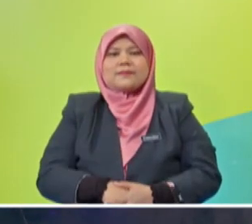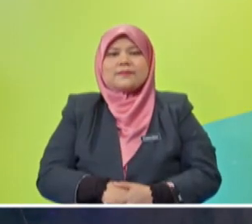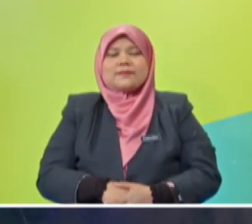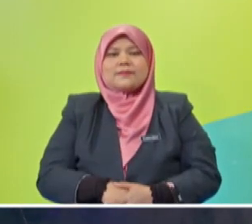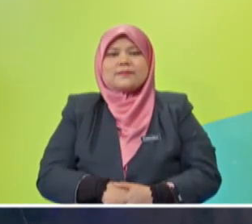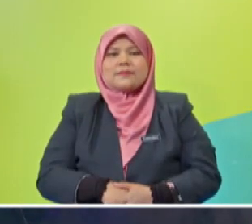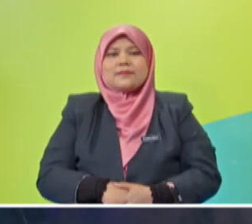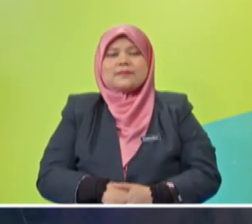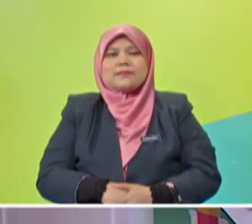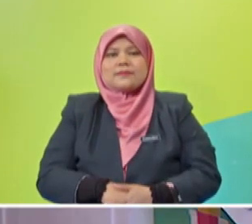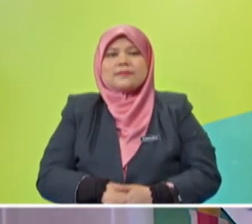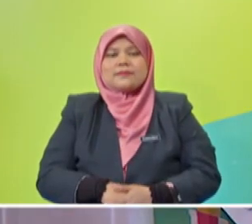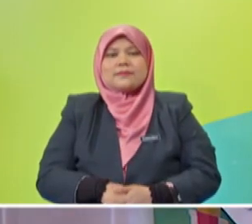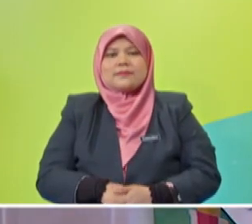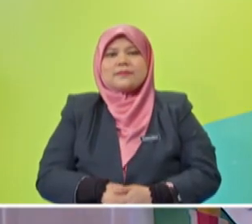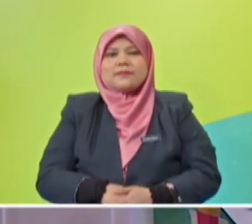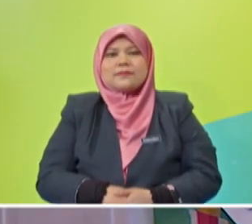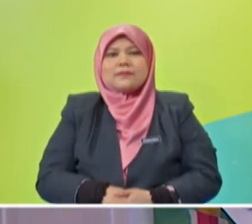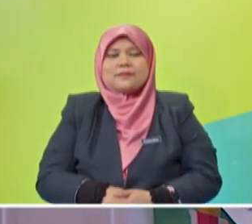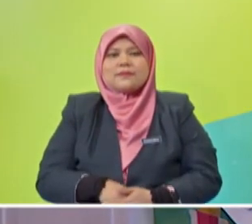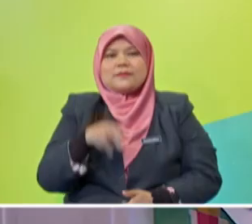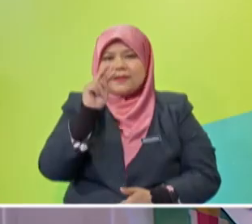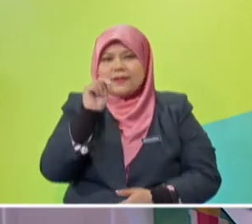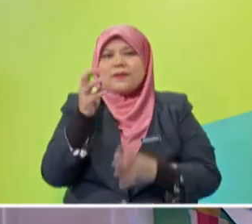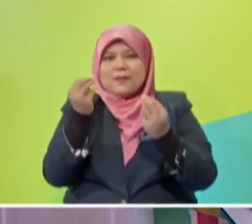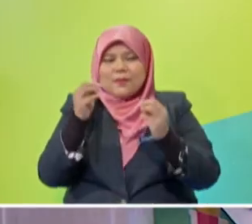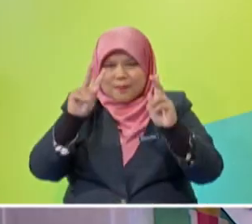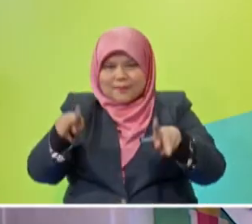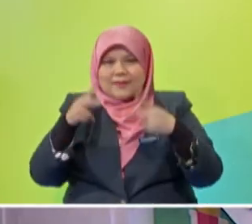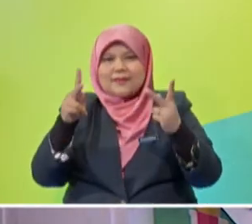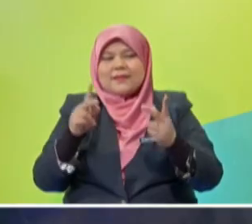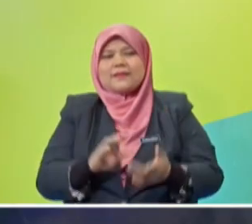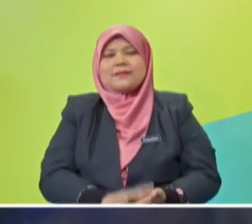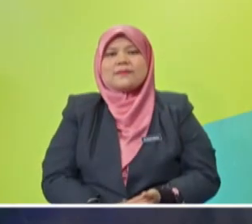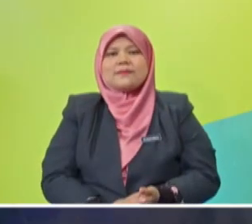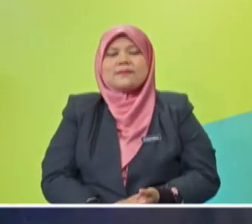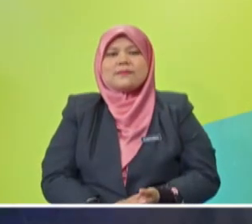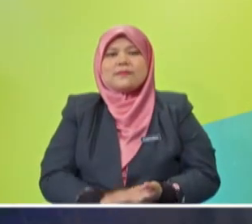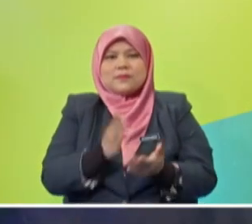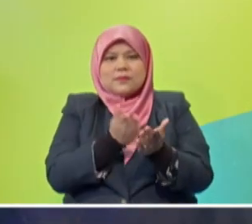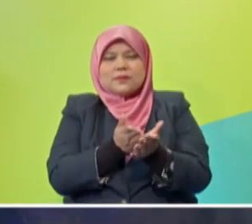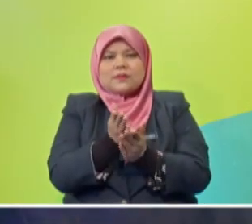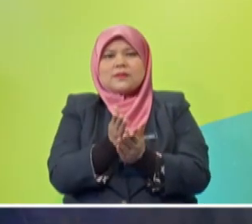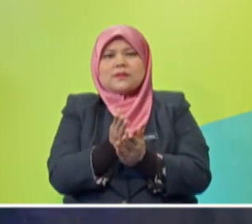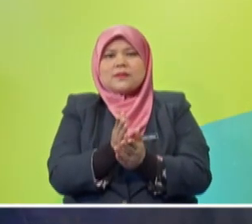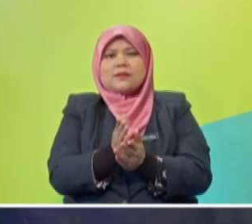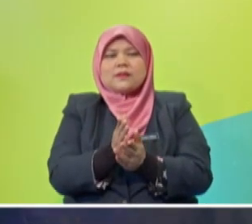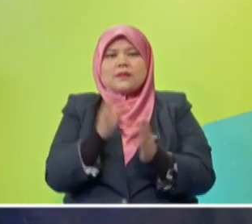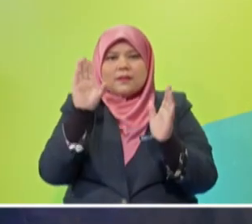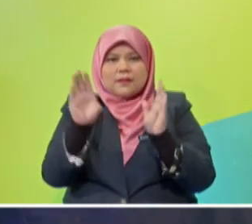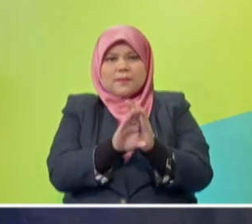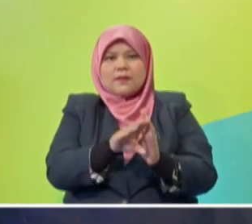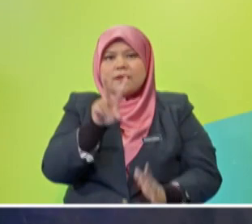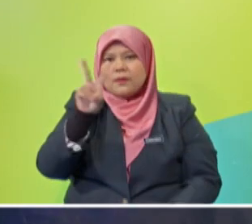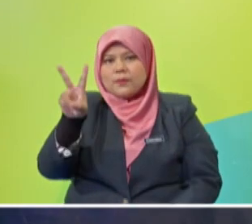Kita belum sampai lagi. Teringin juga cikgu satu hari nak pergi. InsyaAllah kita akan sampai ke sana. Okey. Seterusnya kita fokus kepada gambar yang kedua.